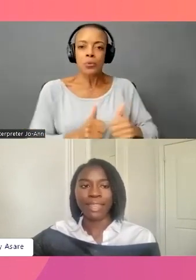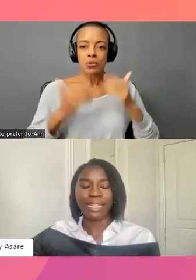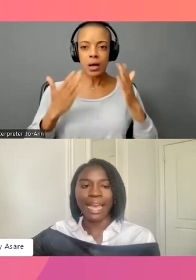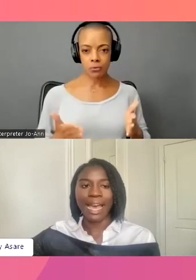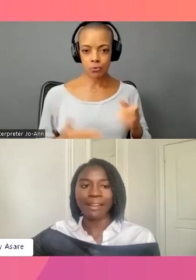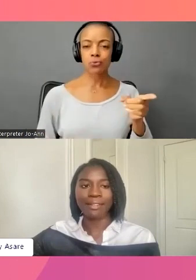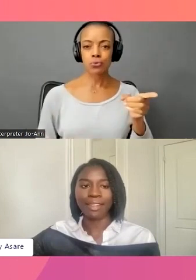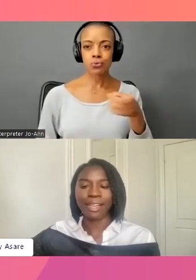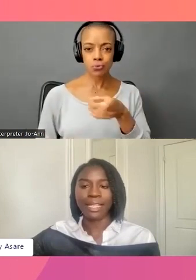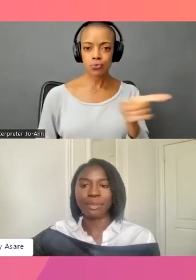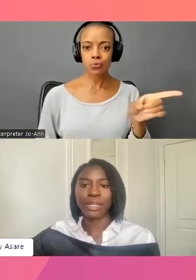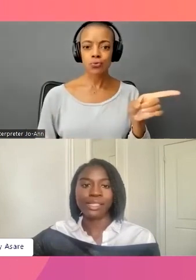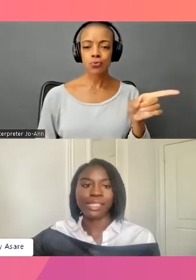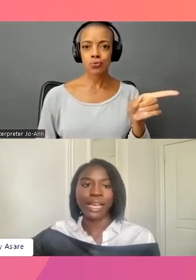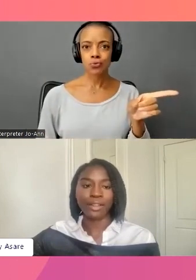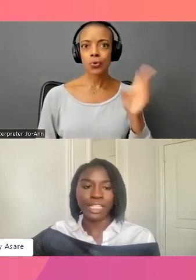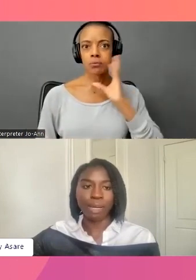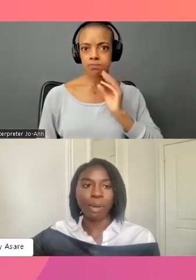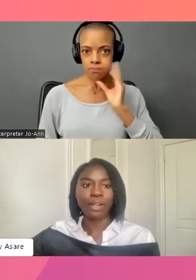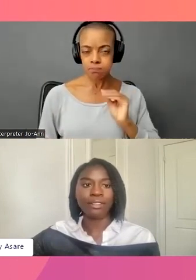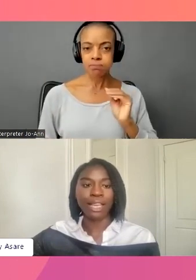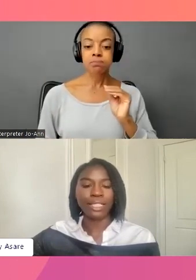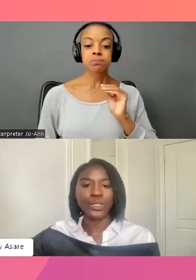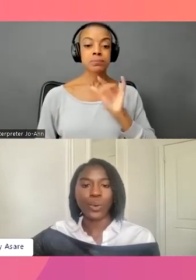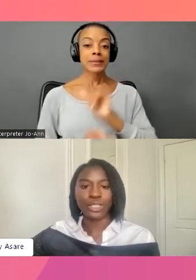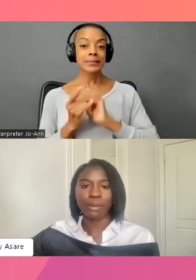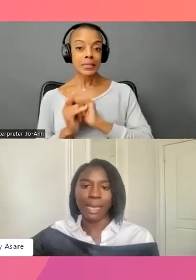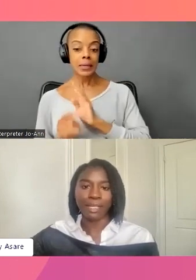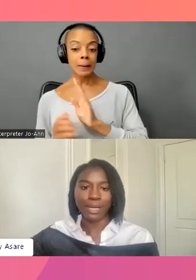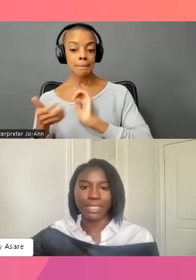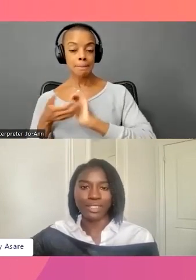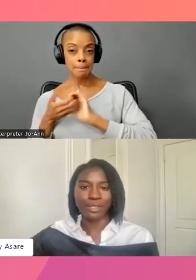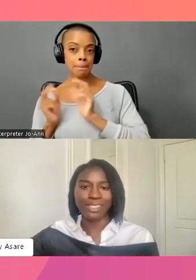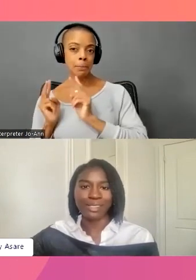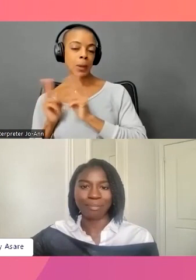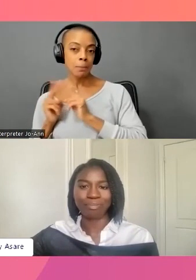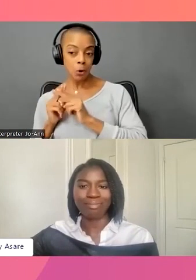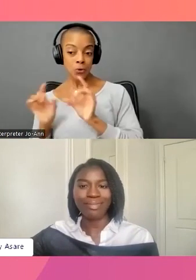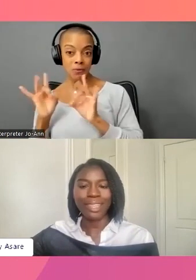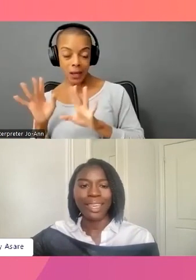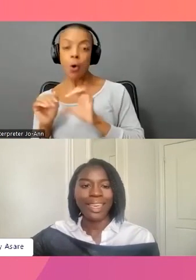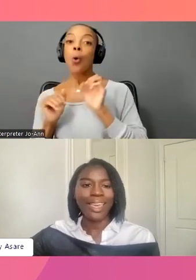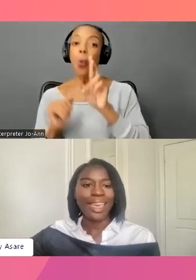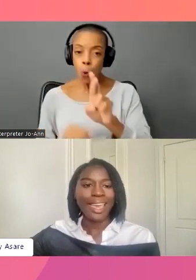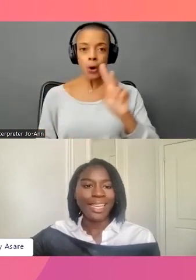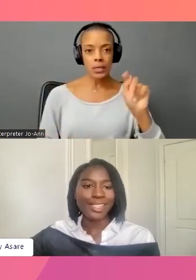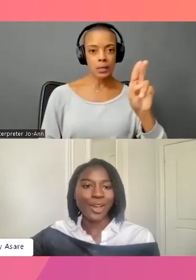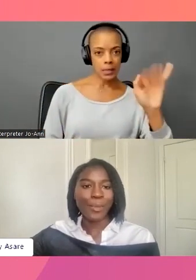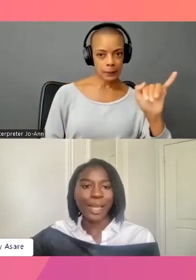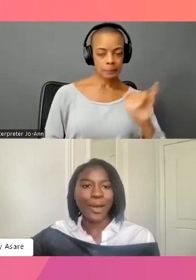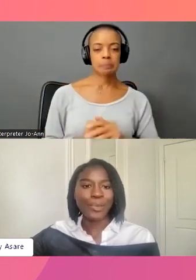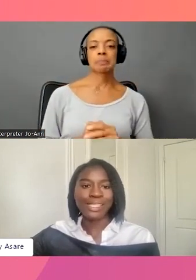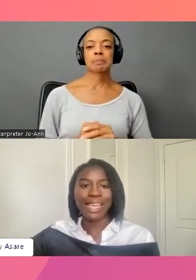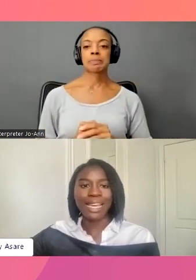de la littérature pour l'aide des survivantes qui ont vécu l'AVC ou